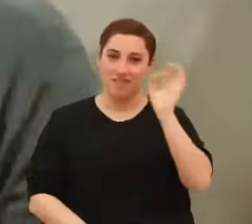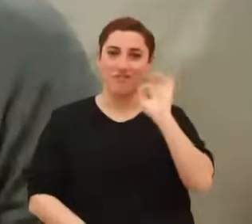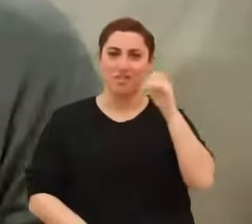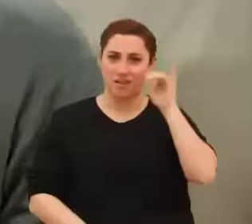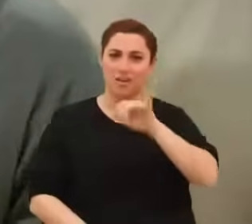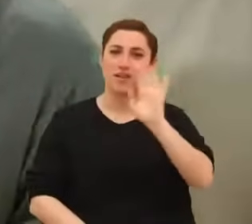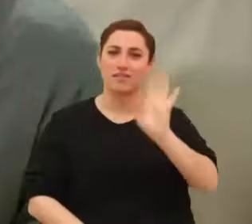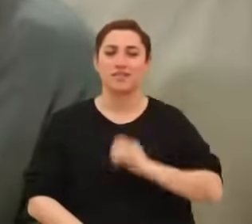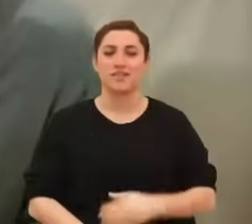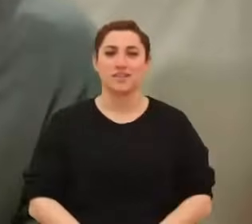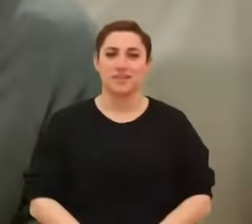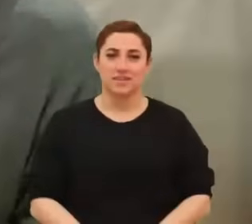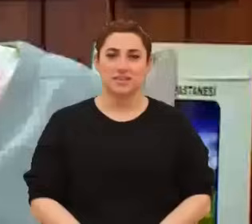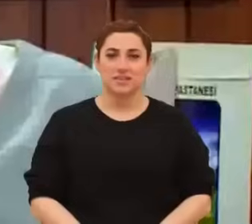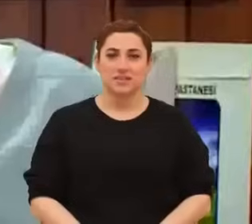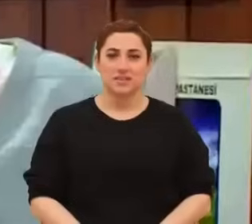Evet, aynı.